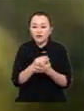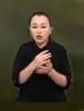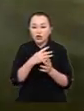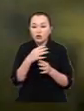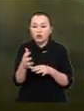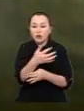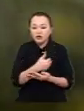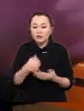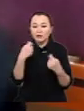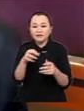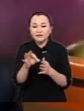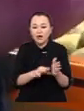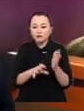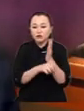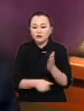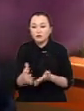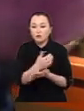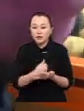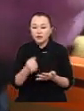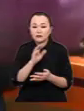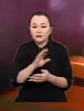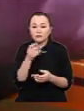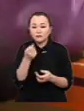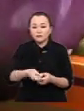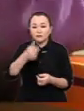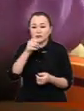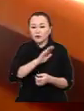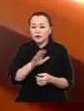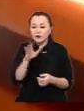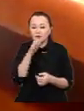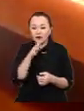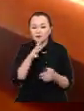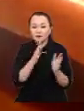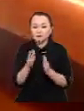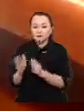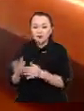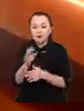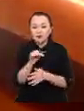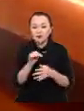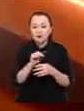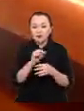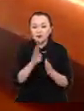и продавать его не сразу после уборки трейдерам за бесценок, а в межсезонье и обеспечивать продовольствие.